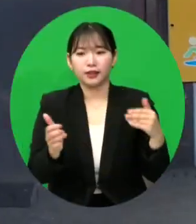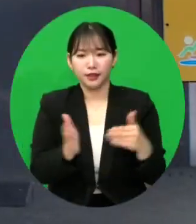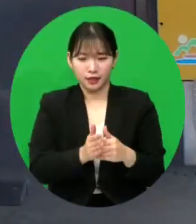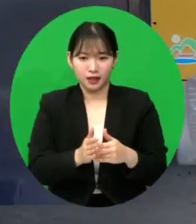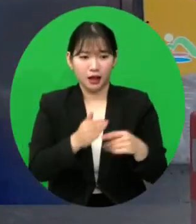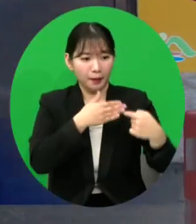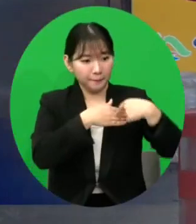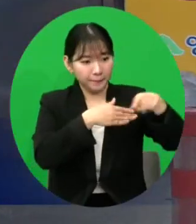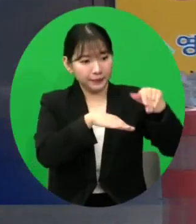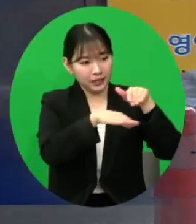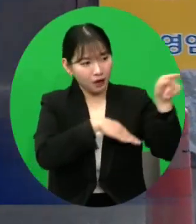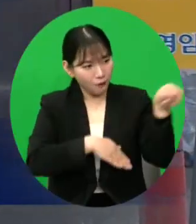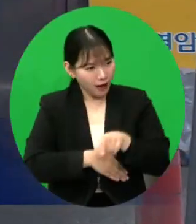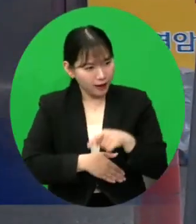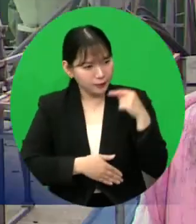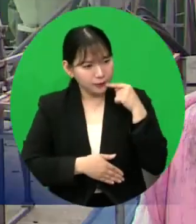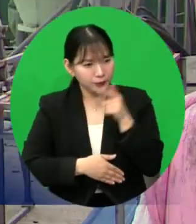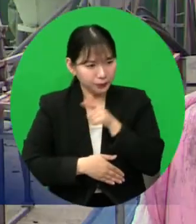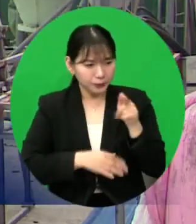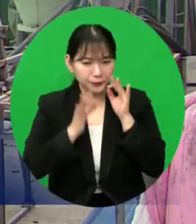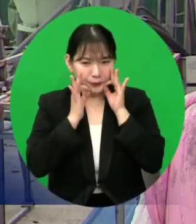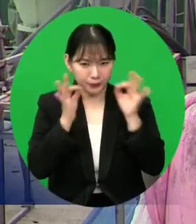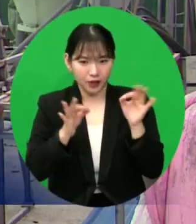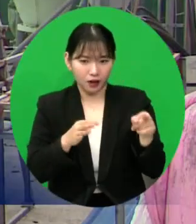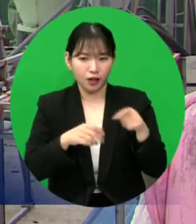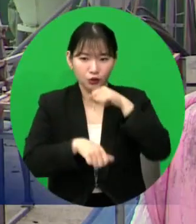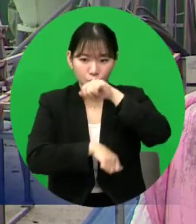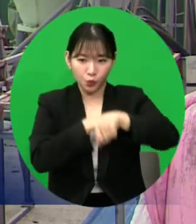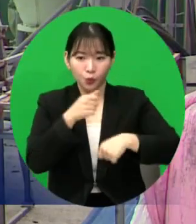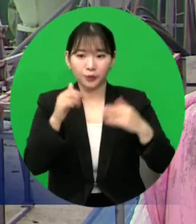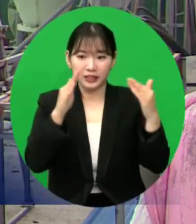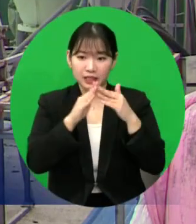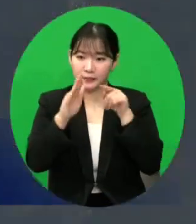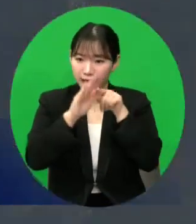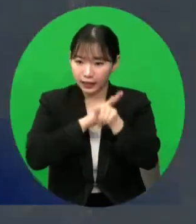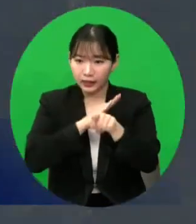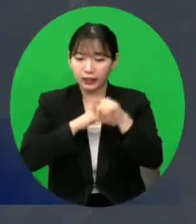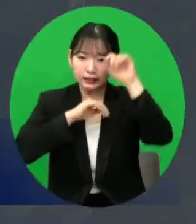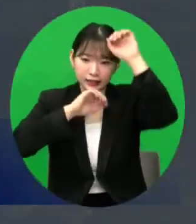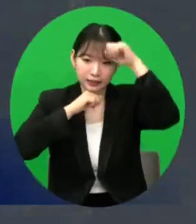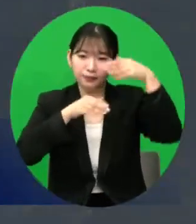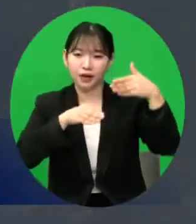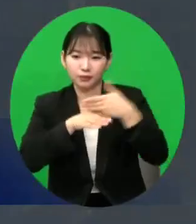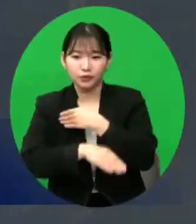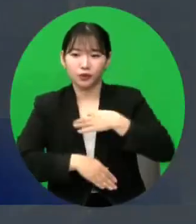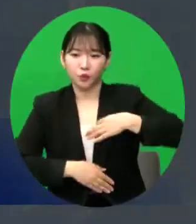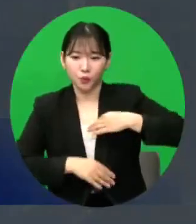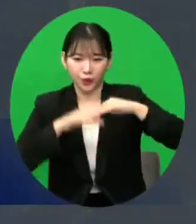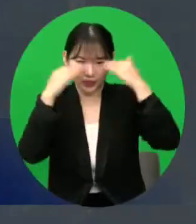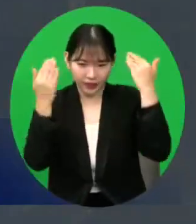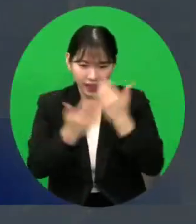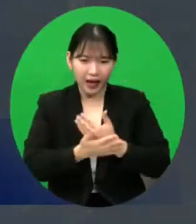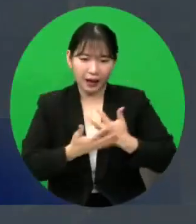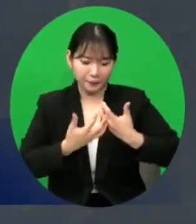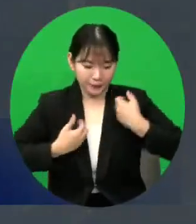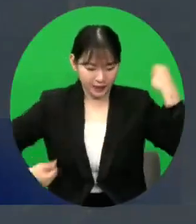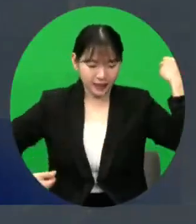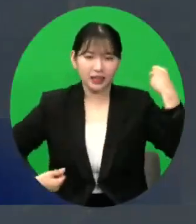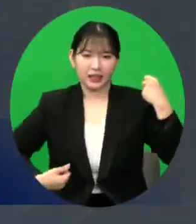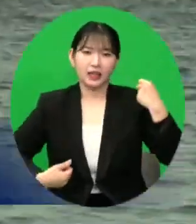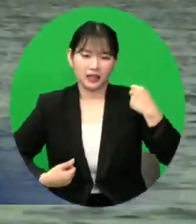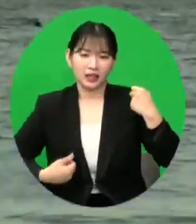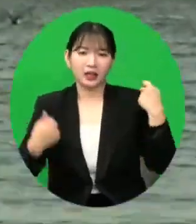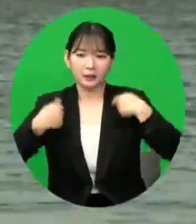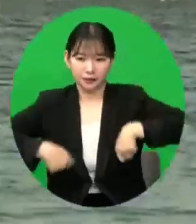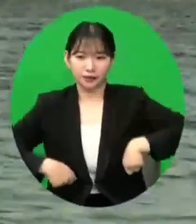외부 차량이라든가 그런 거 신경을 많이 쓰죠. 축사 안에 들어가는 그런 거는 신발부터 시작해서 의복 그런 게 분리해서